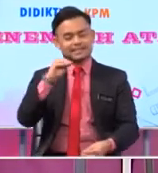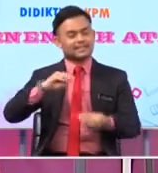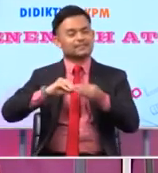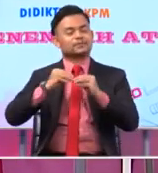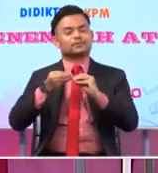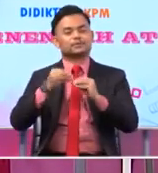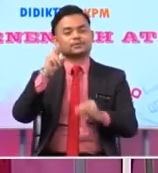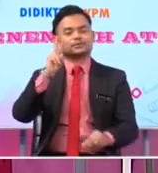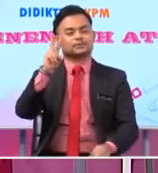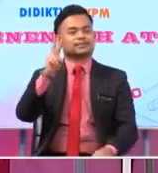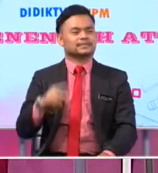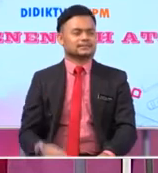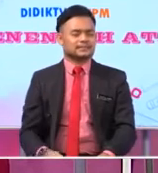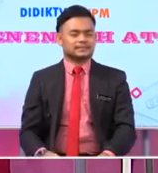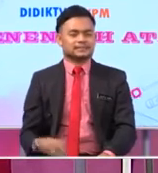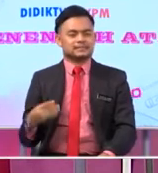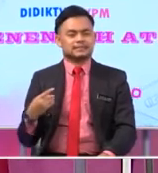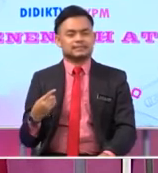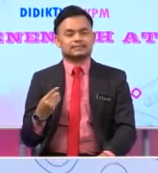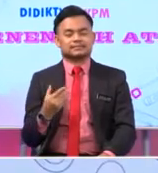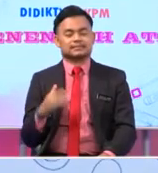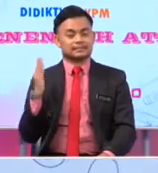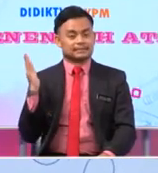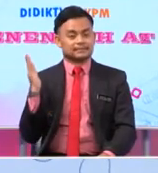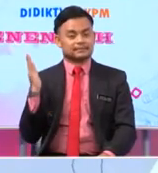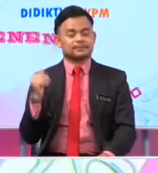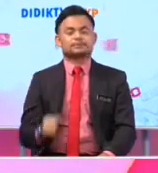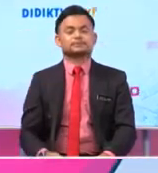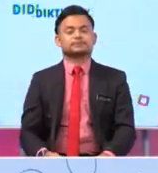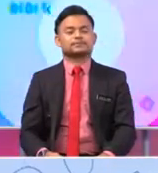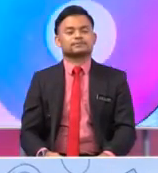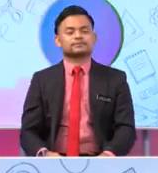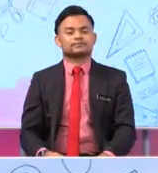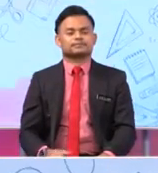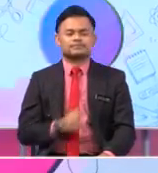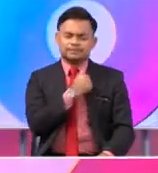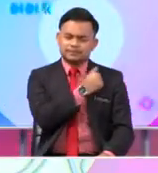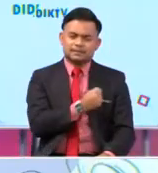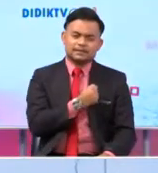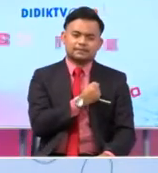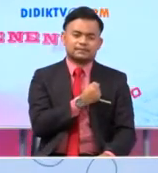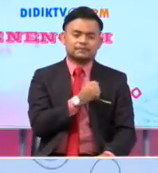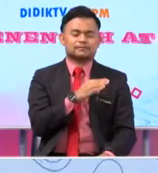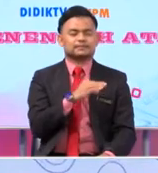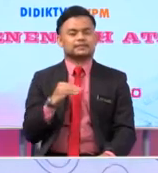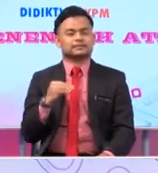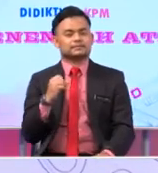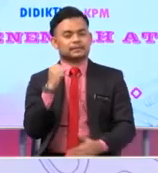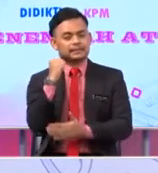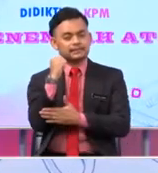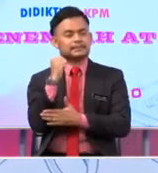perlu bersikap pemaaf dan berani bersikap pemaaf dan juga berani mestilah